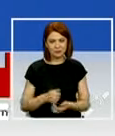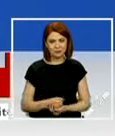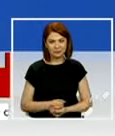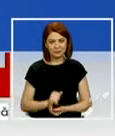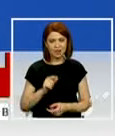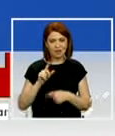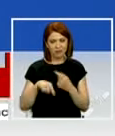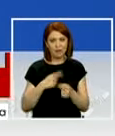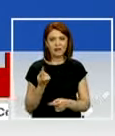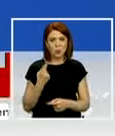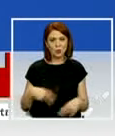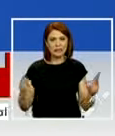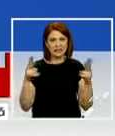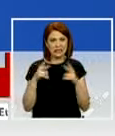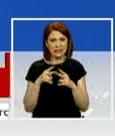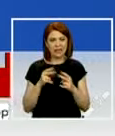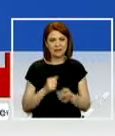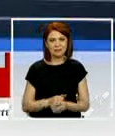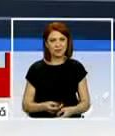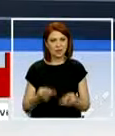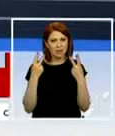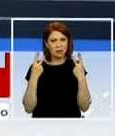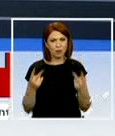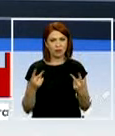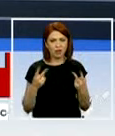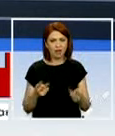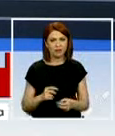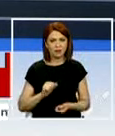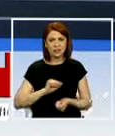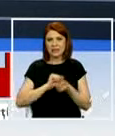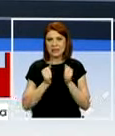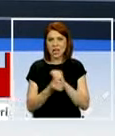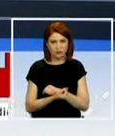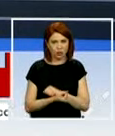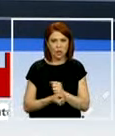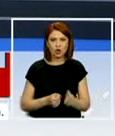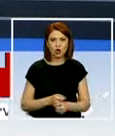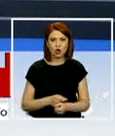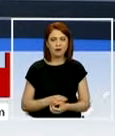Va fi un summit important, transformator.